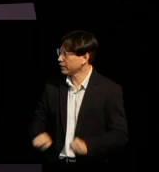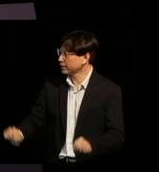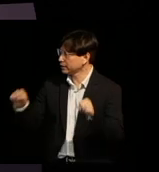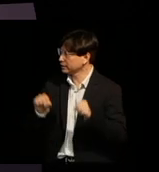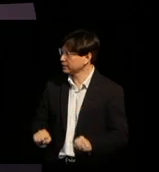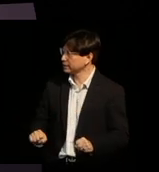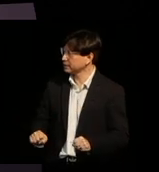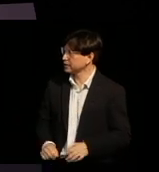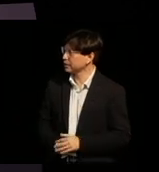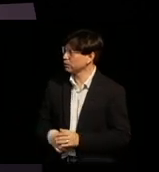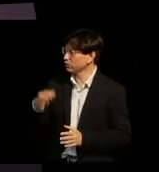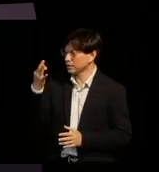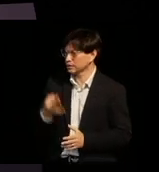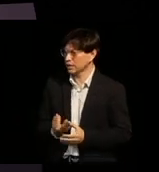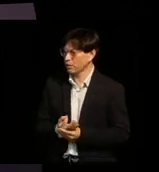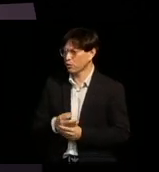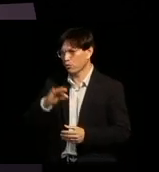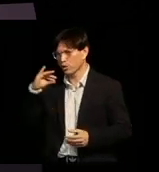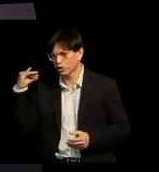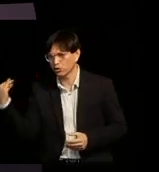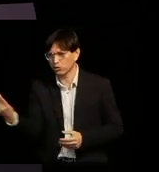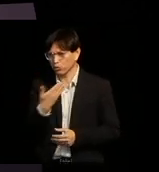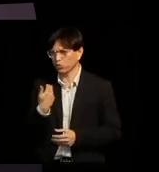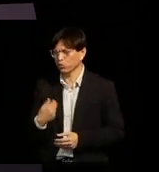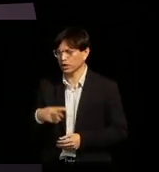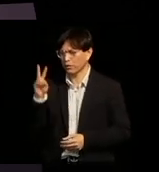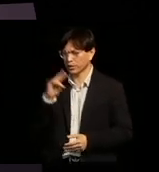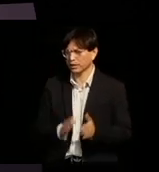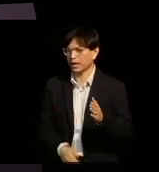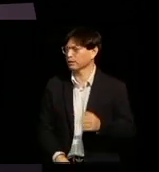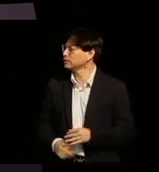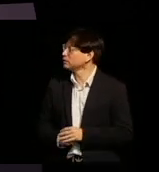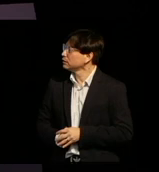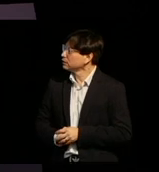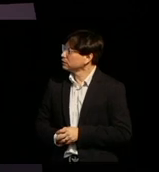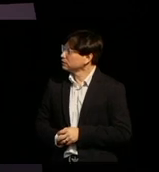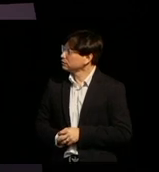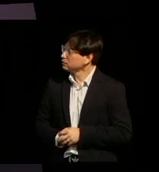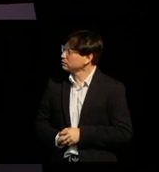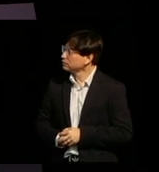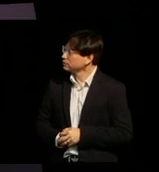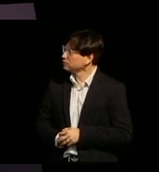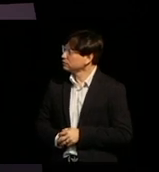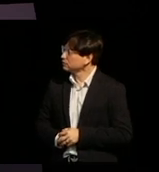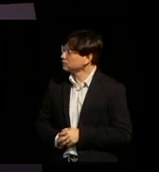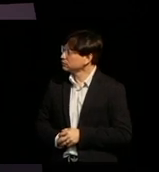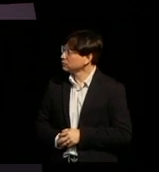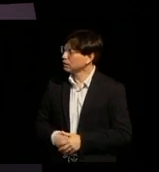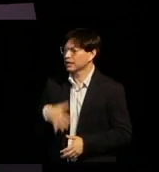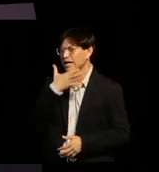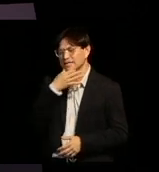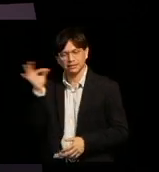Per far sì che tutte le nostre realtà parrocchiali possano essere quella casa